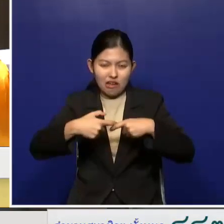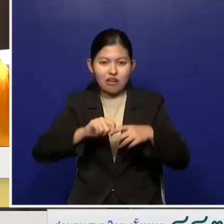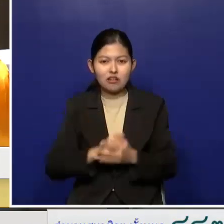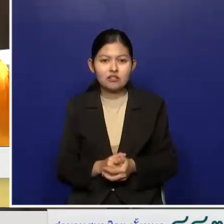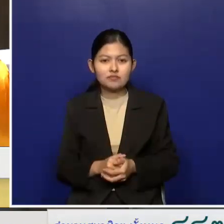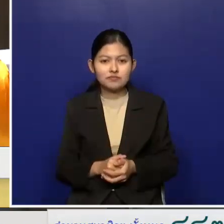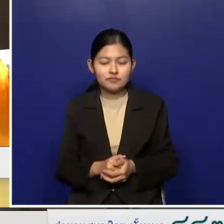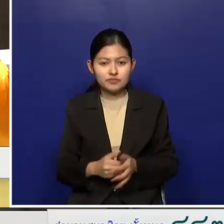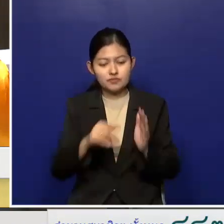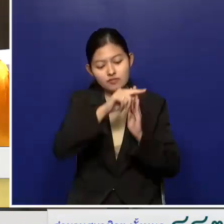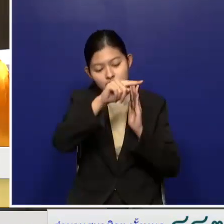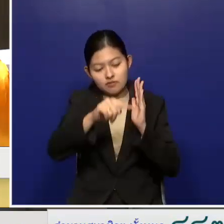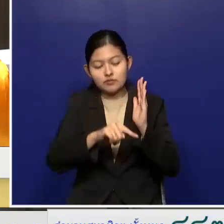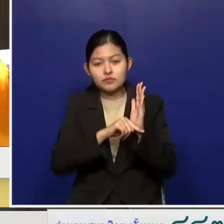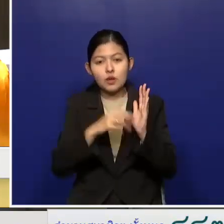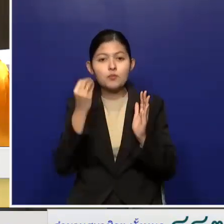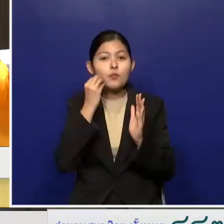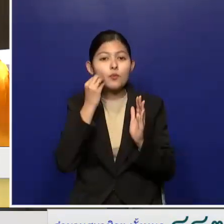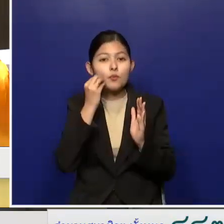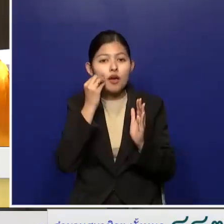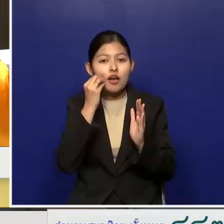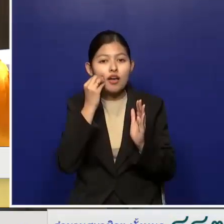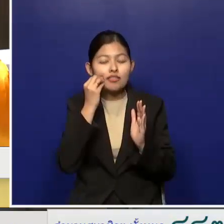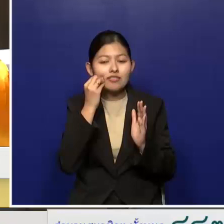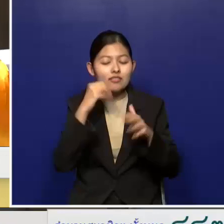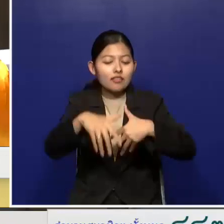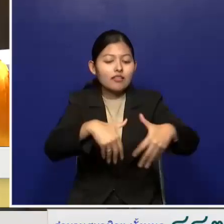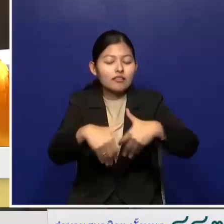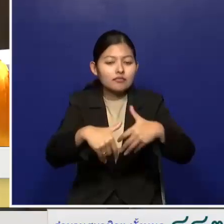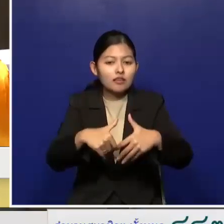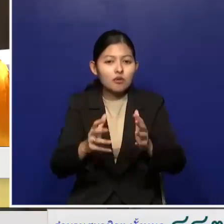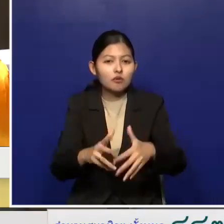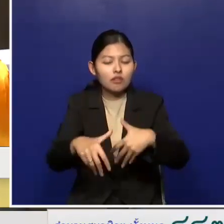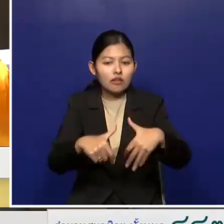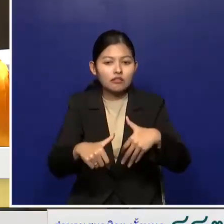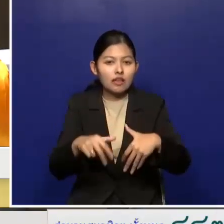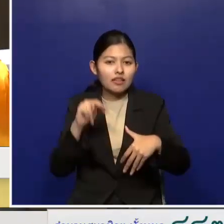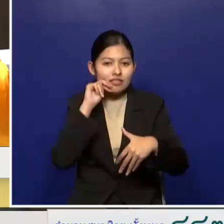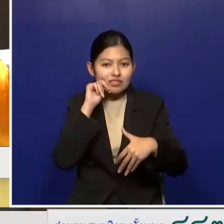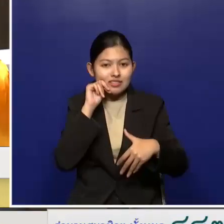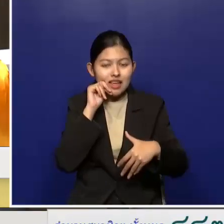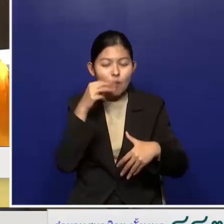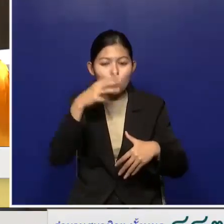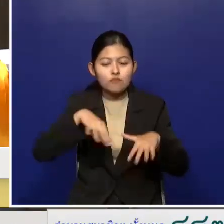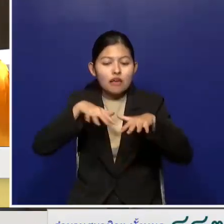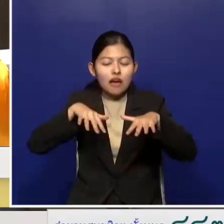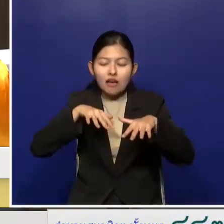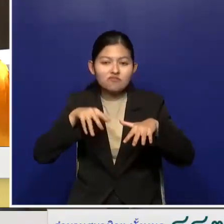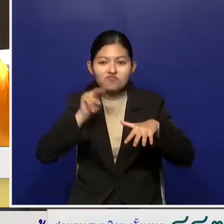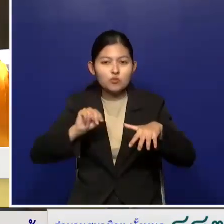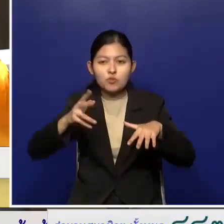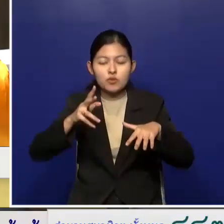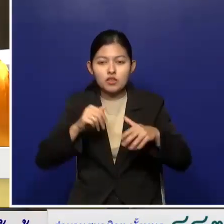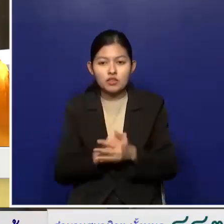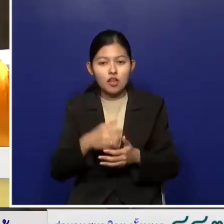ก็เป็นพื้นที่ที่เราเรียกว่าหมู่บ้านไร้แผ่นดินประชาชนพี่น้องประชาชนไม่มีน้ำใช้ไม่มีน้ำจืดใช้เลยค่ะในส่วนของหน้า